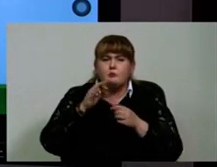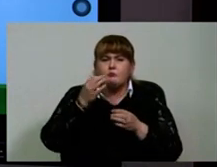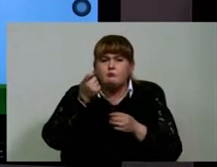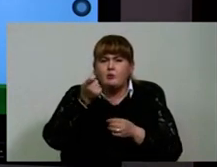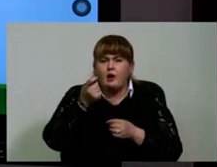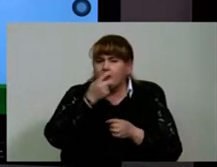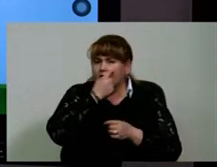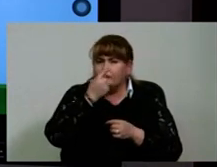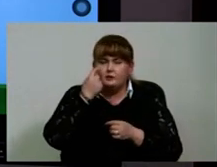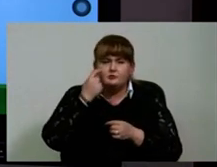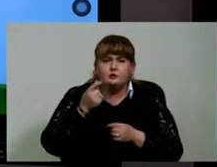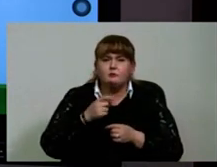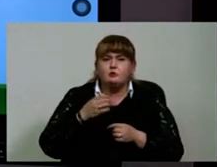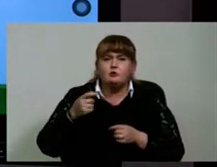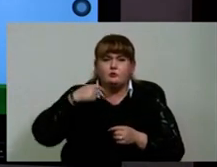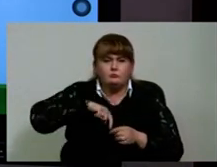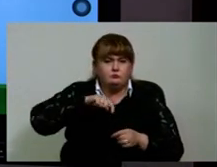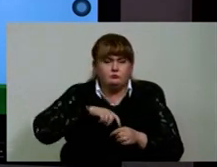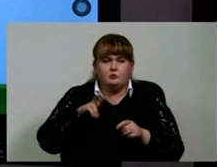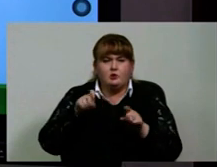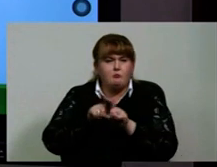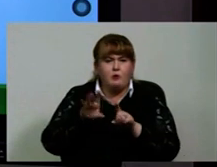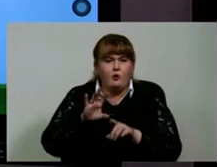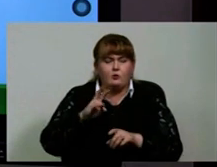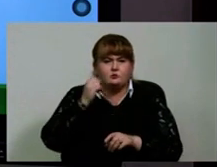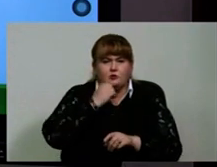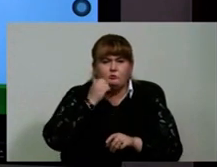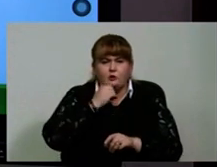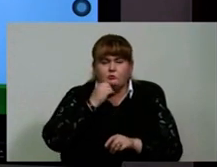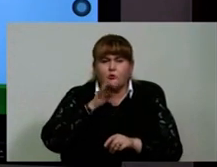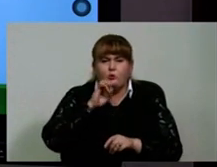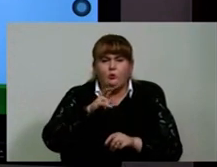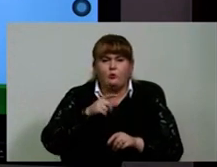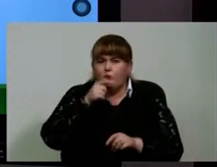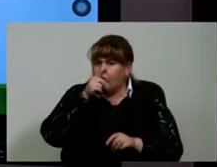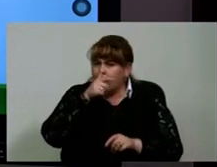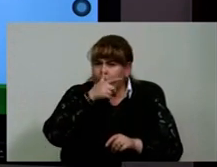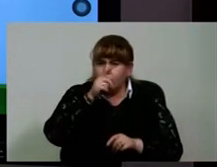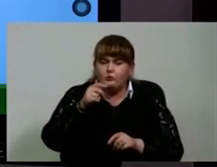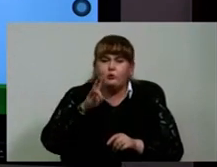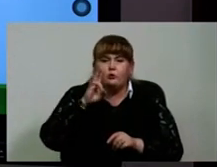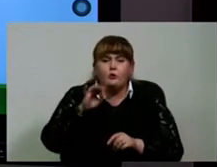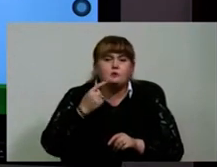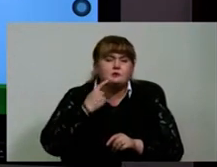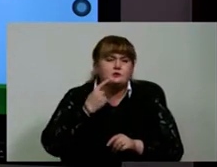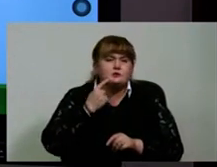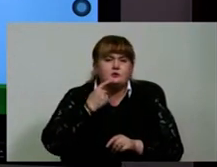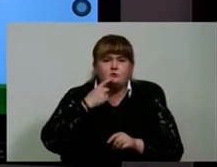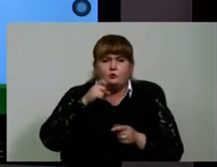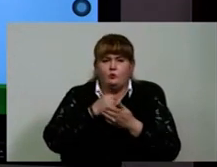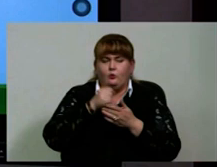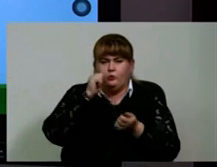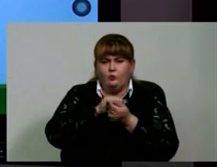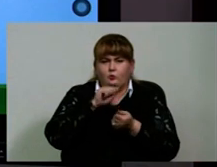глазами. Шурка по характеру не похож на бабку. Он такой же любознательный, но застенчивый до